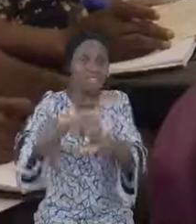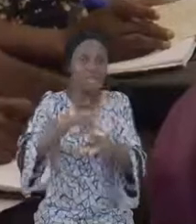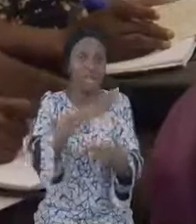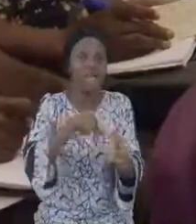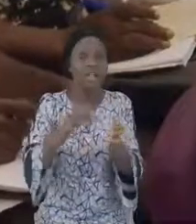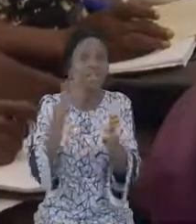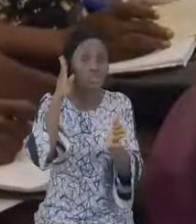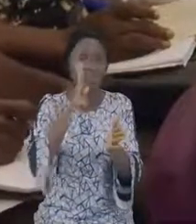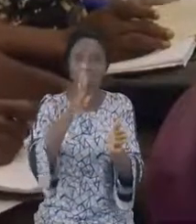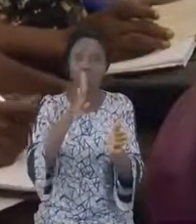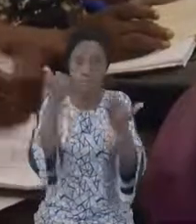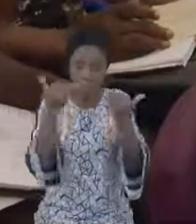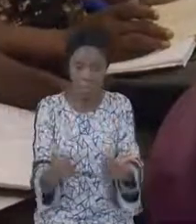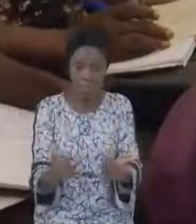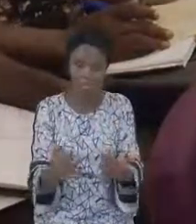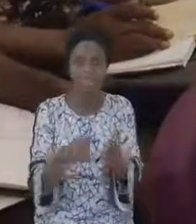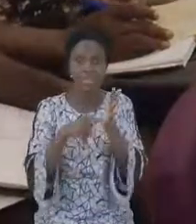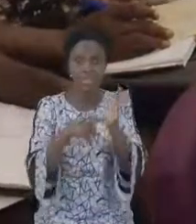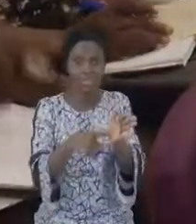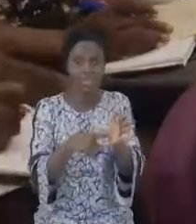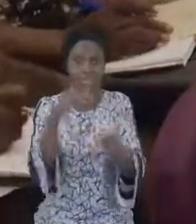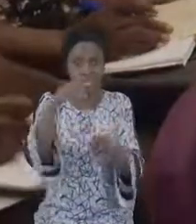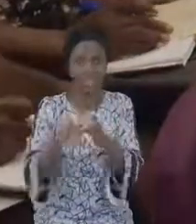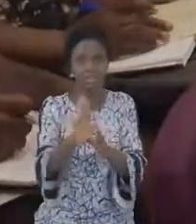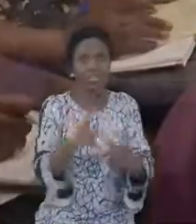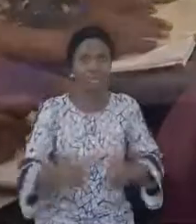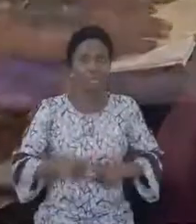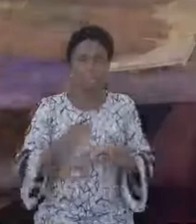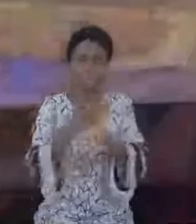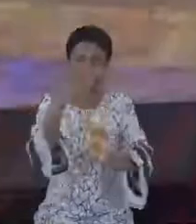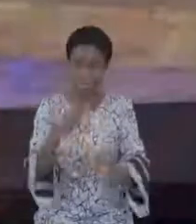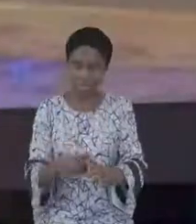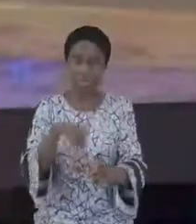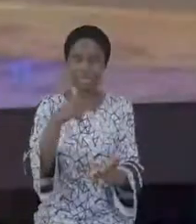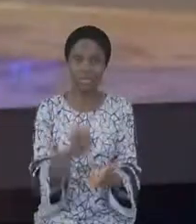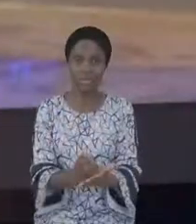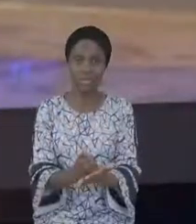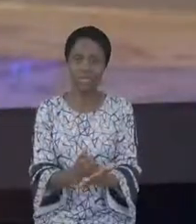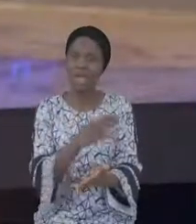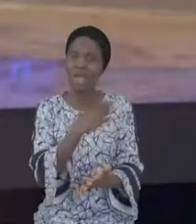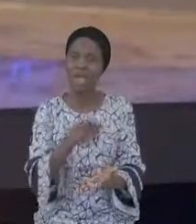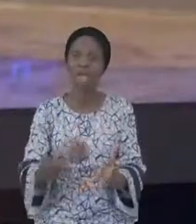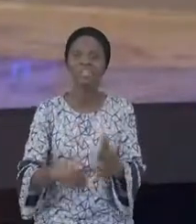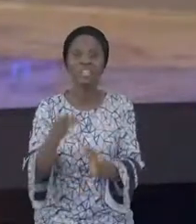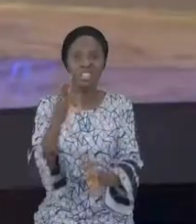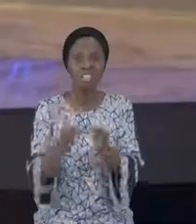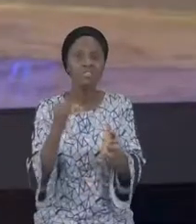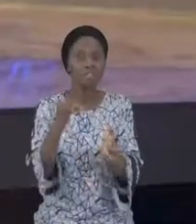visible dans ta vie au nom de Jésus-Christ. Et s'il en sera